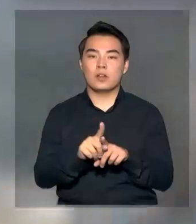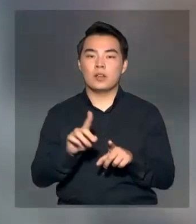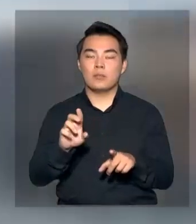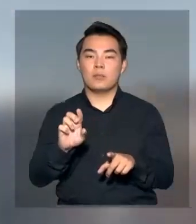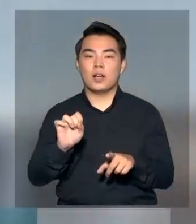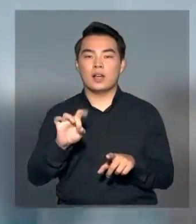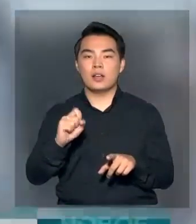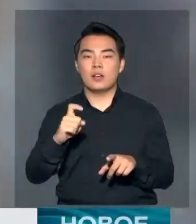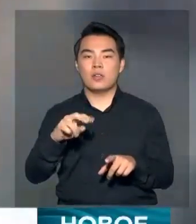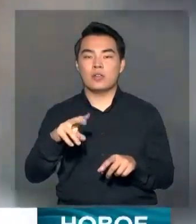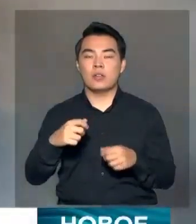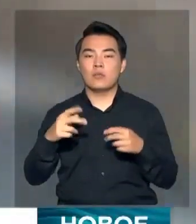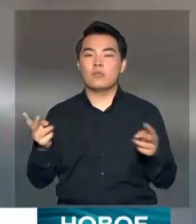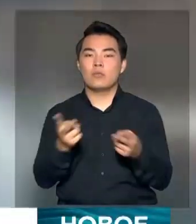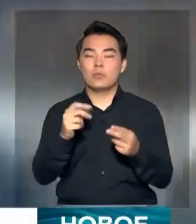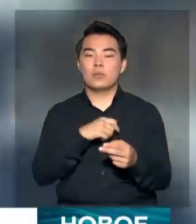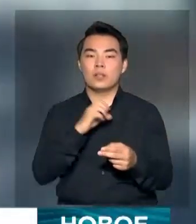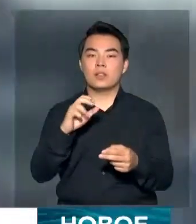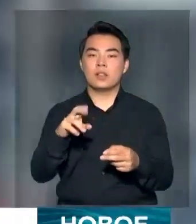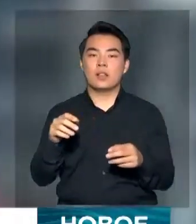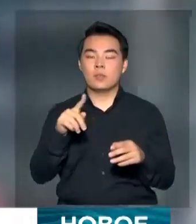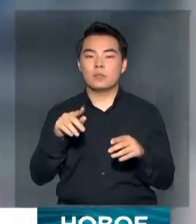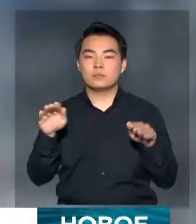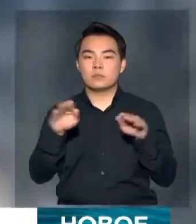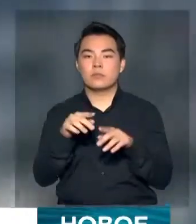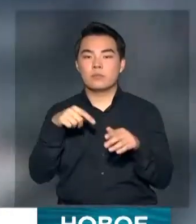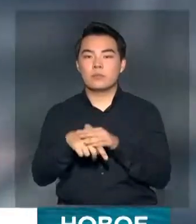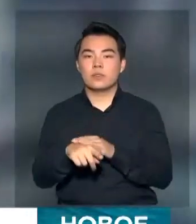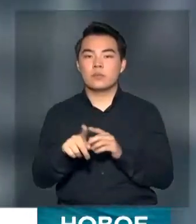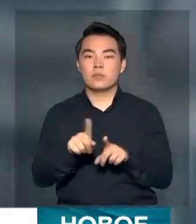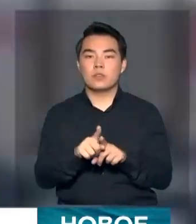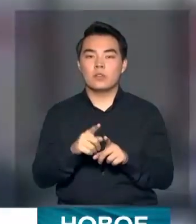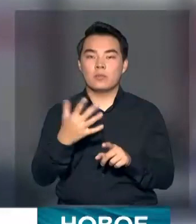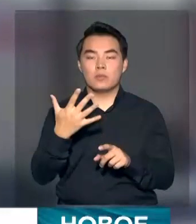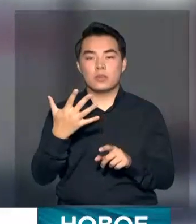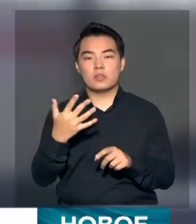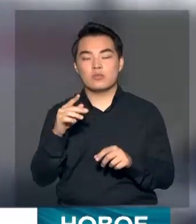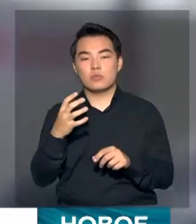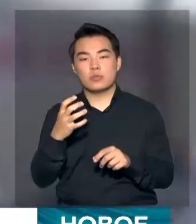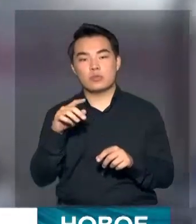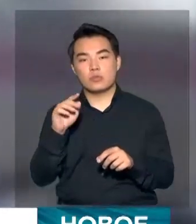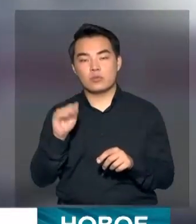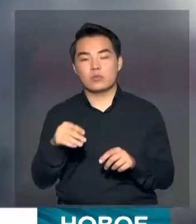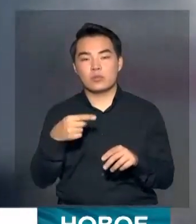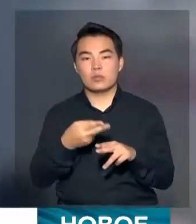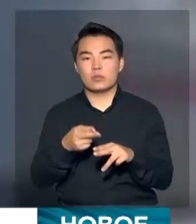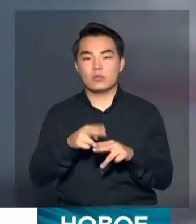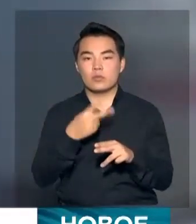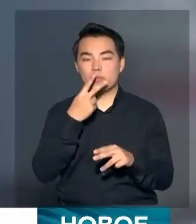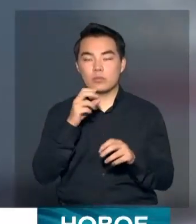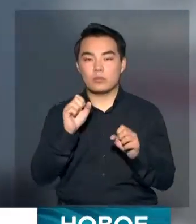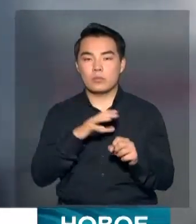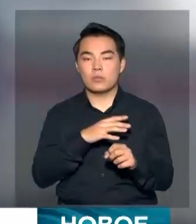барахолкой, загорелись склады. Площадь возгорания составила 1500 квадратных метров. Эпичное видео разлетелось по